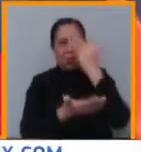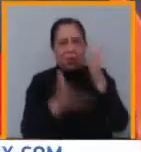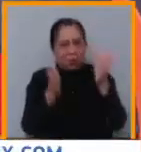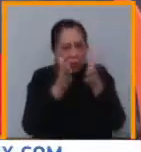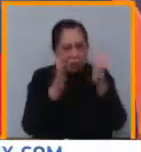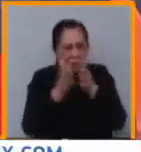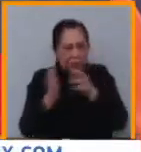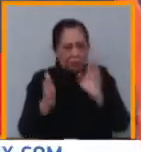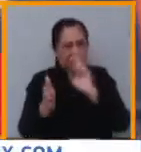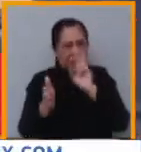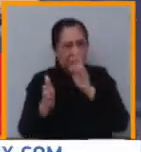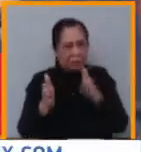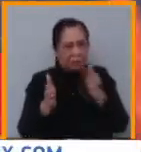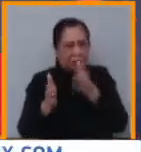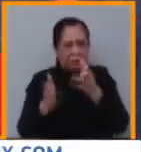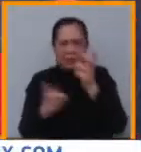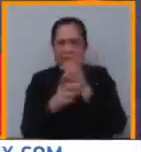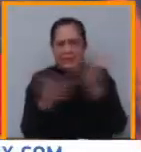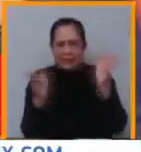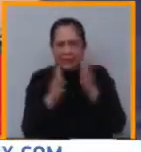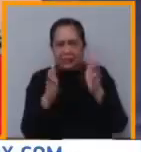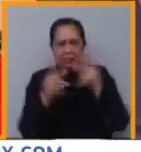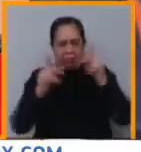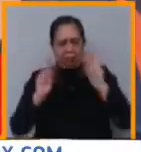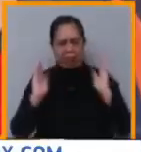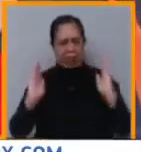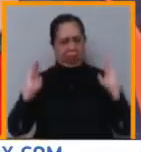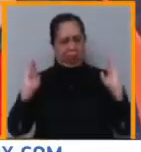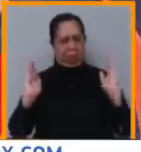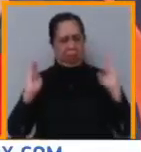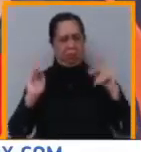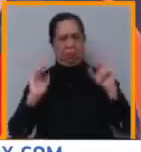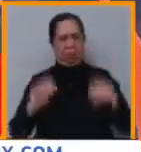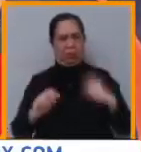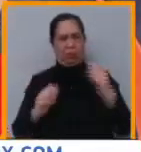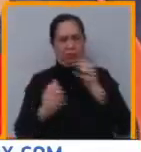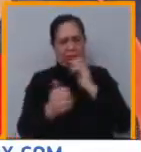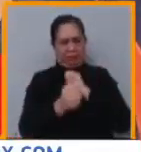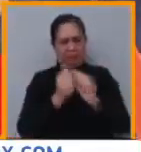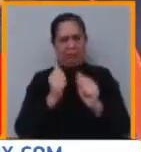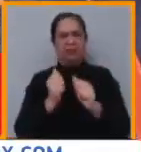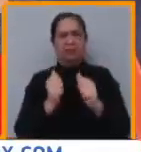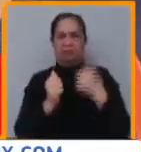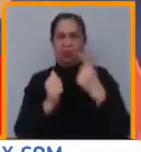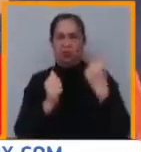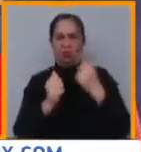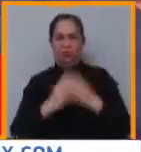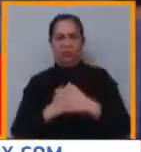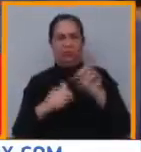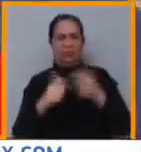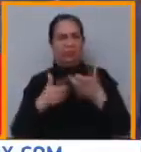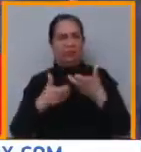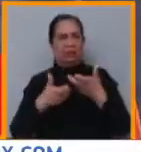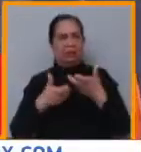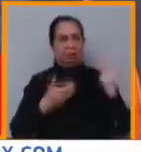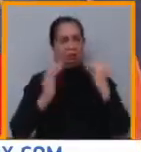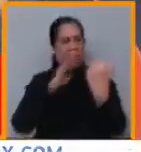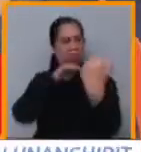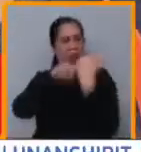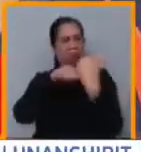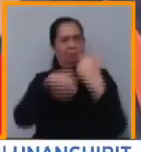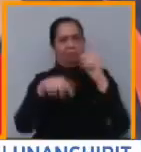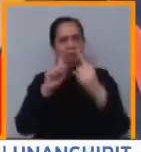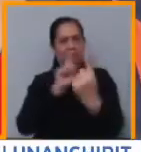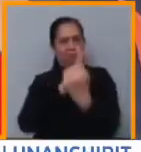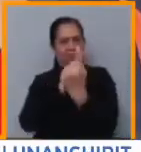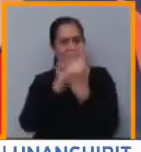ng daan. Tao lang po ang pwedeng dumaan. Hindi pa pwedeng magsalubong. Kung makikita nyo